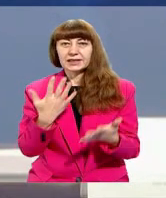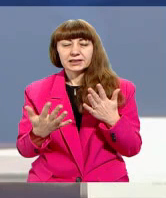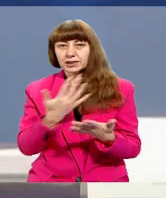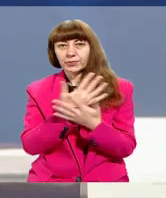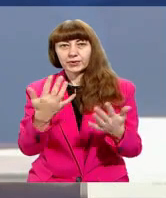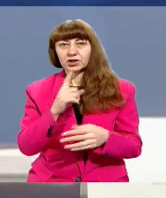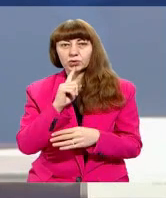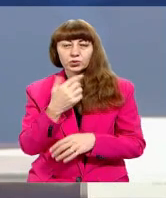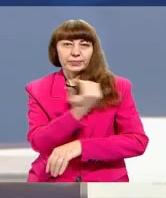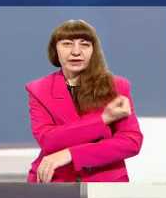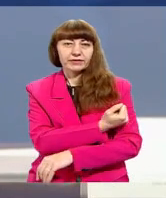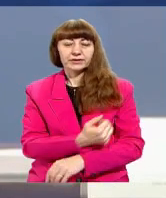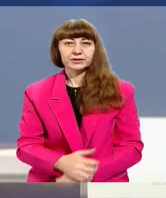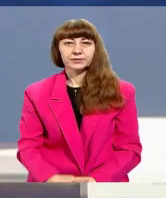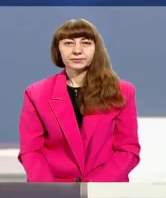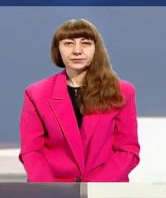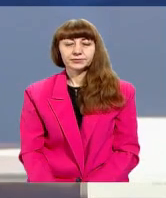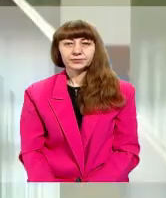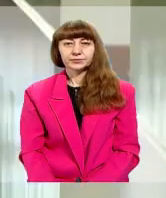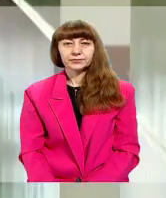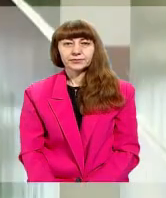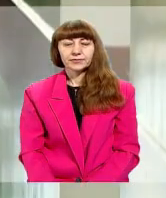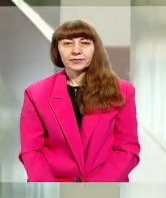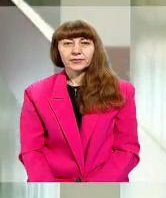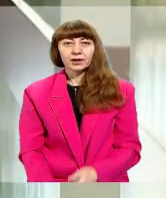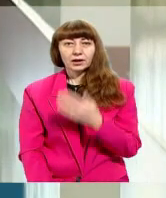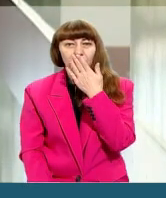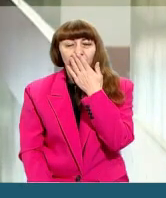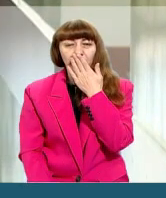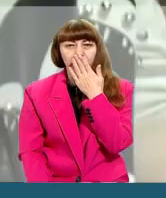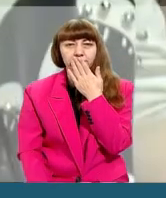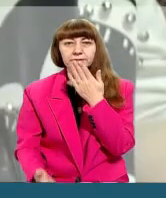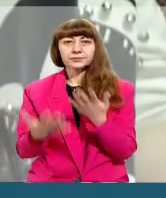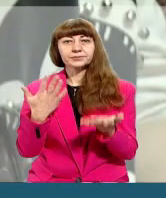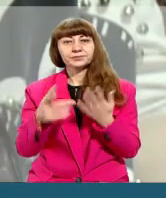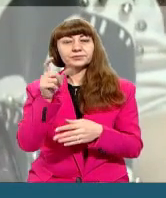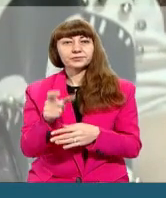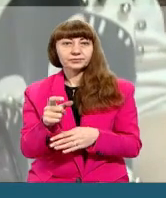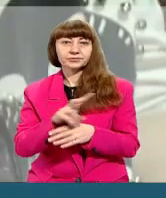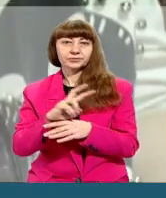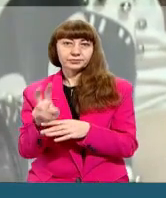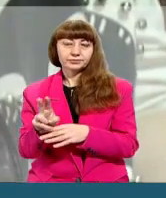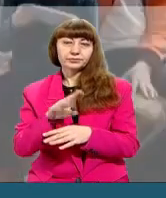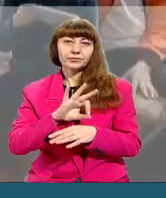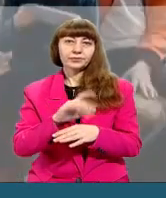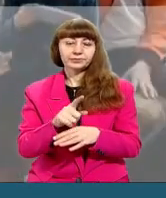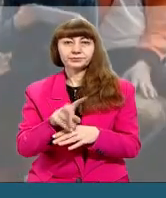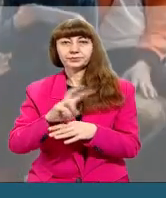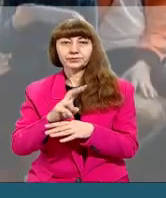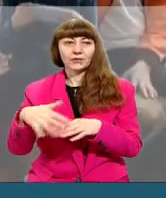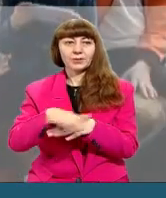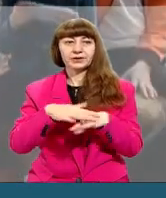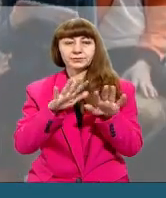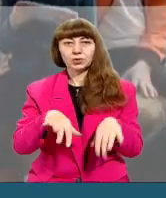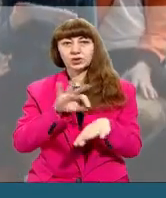мы не привьем все восприимчивое население. Если человек, болеющий корью, посетит магазин или другое общественное место, то заболеют все,